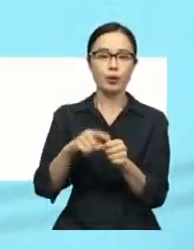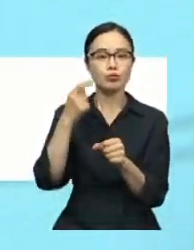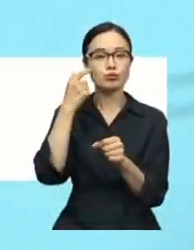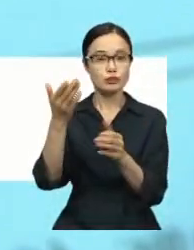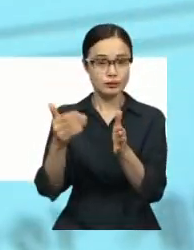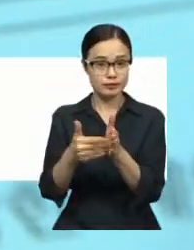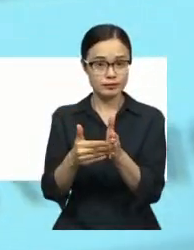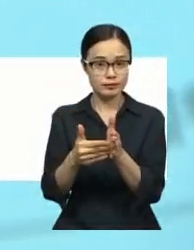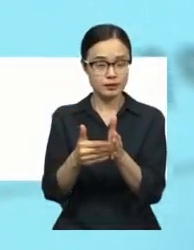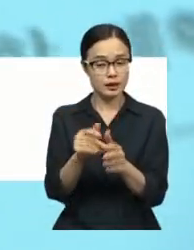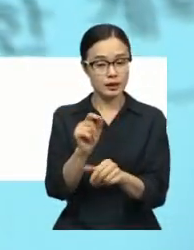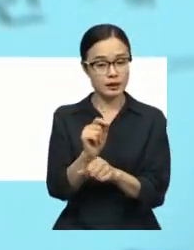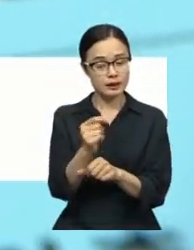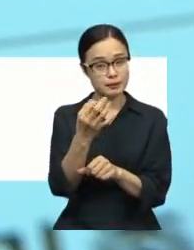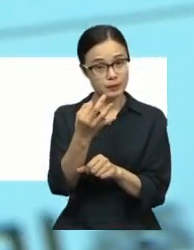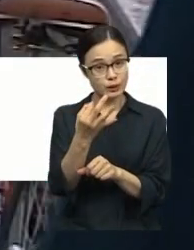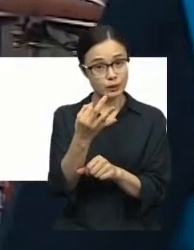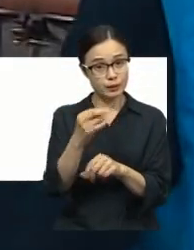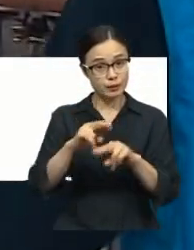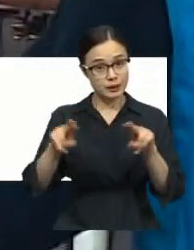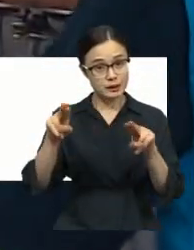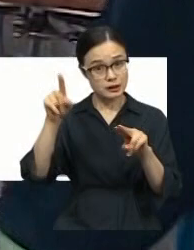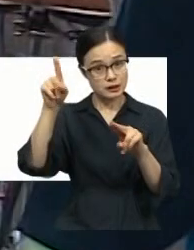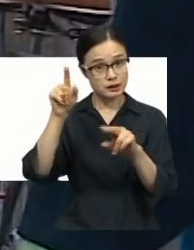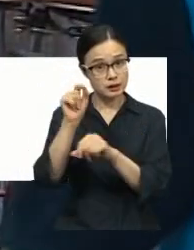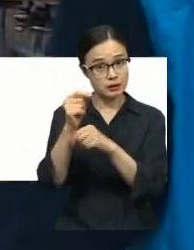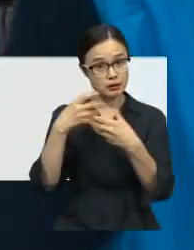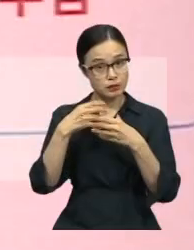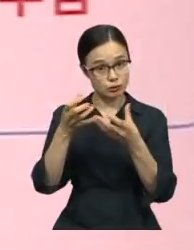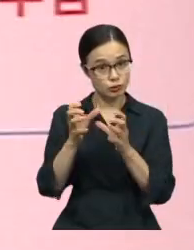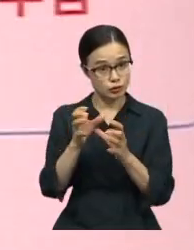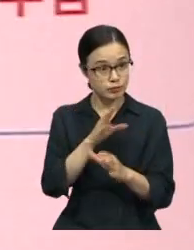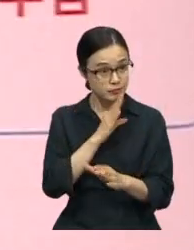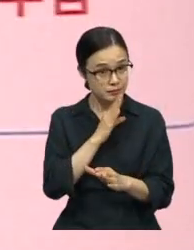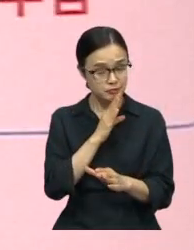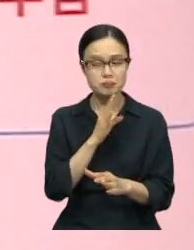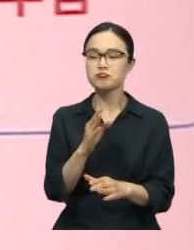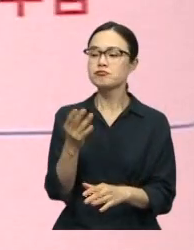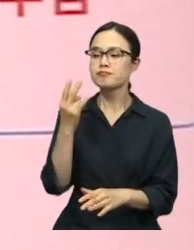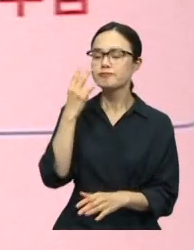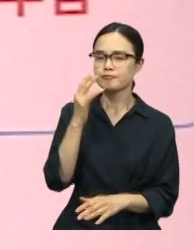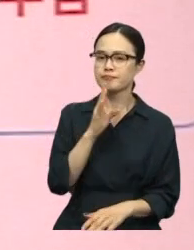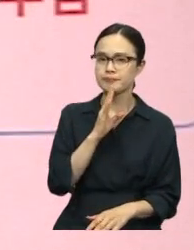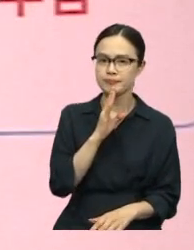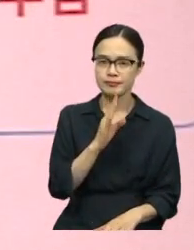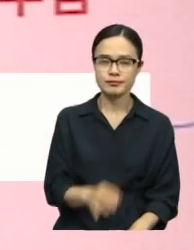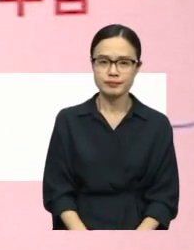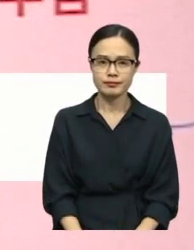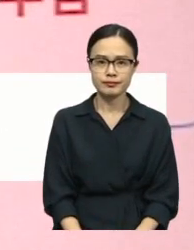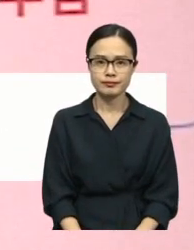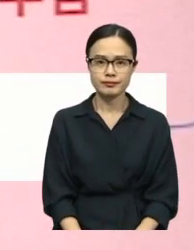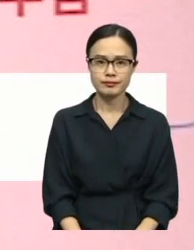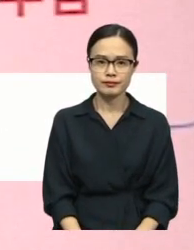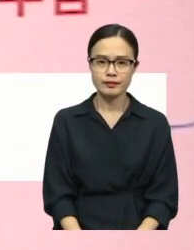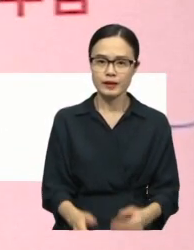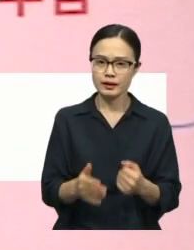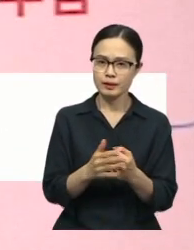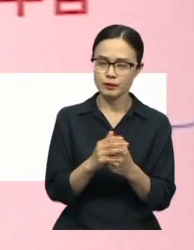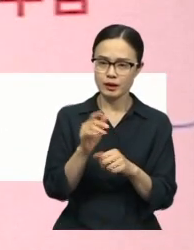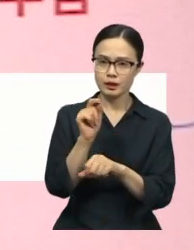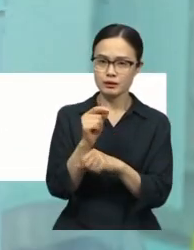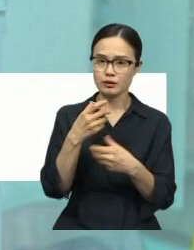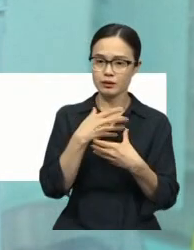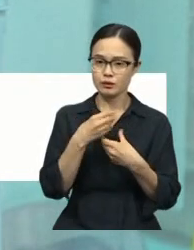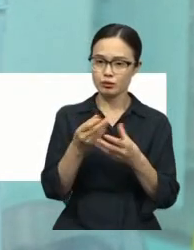겁니까? 네, 그런 내용이 좀 주요 골자로 하고 있습니다. 이런 가운데 행안부 취재 결과 전동 시범